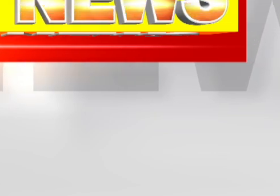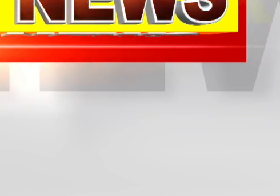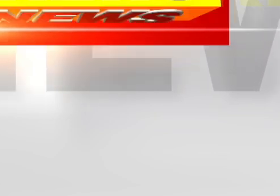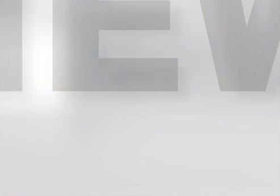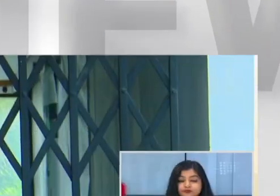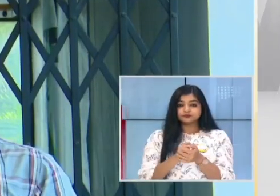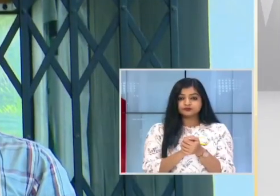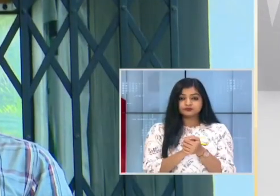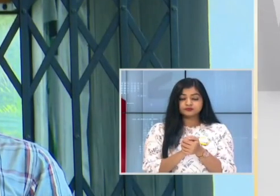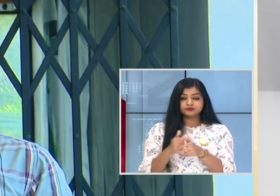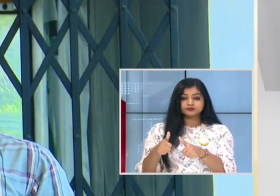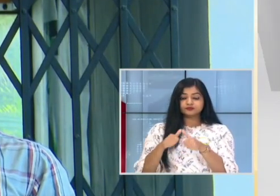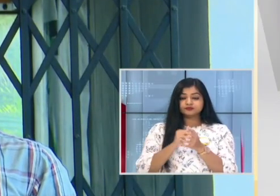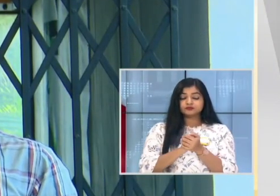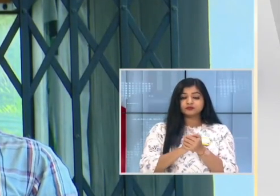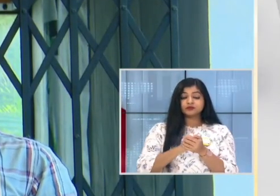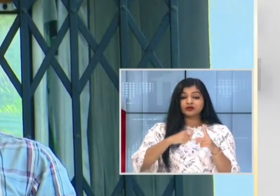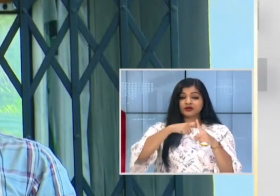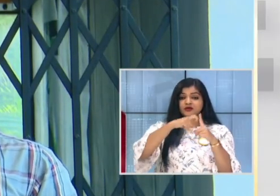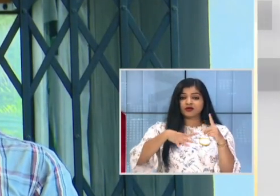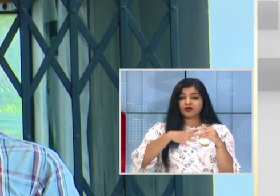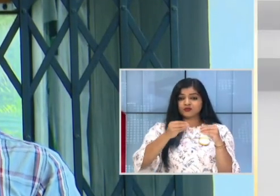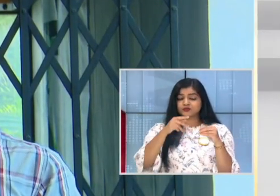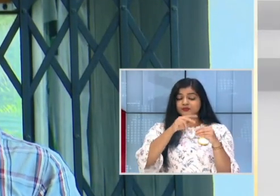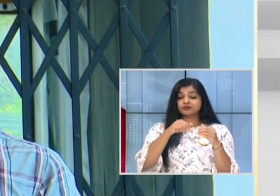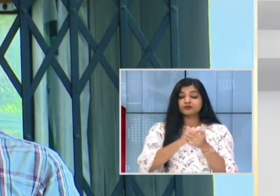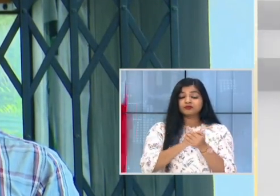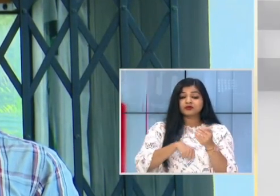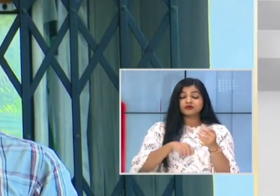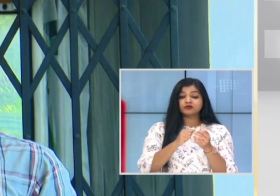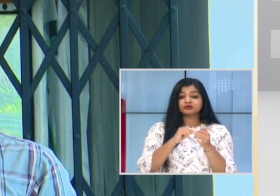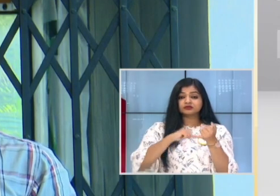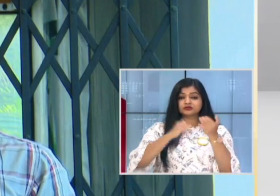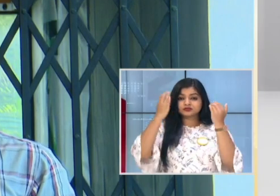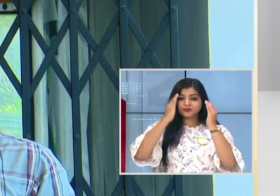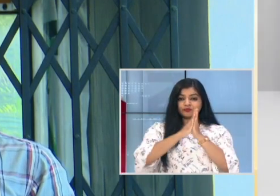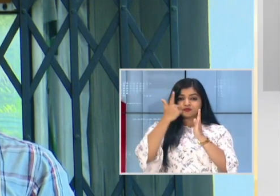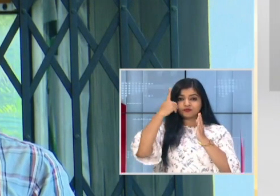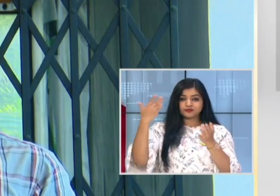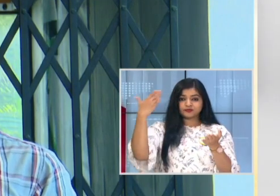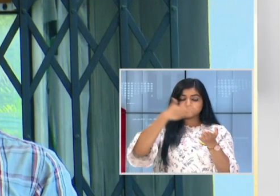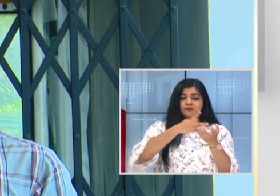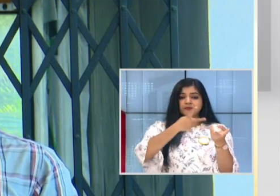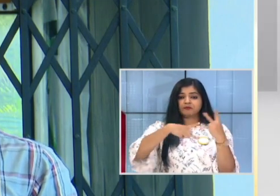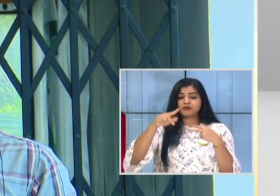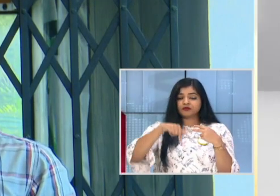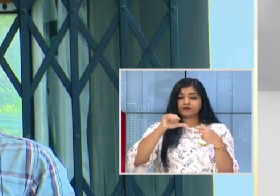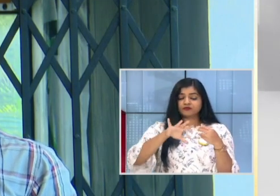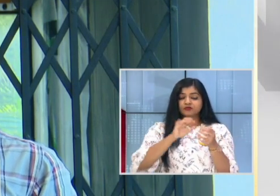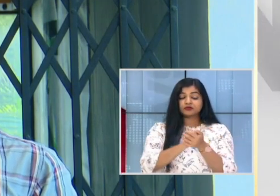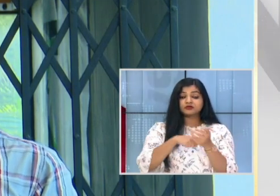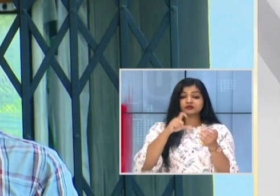സ്മിത, അയൽ സംസ്ഥാനങ്ങളിൽ നിന്നായി മകരവിളക്ക് ദർശനത്തിനെത്തിയ തീർത്ഥാടകർക്ക് എല്ലാവർക്കും തന്നെ തിരികെ പോകാൻ കഴിഞ്ഞിട്ടില്ല. ചെങ്ങന്നൂർ, കോട്ടയം സ്റ്റേഷനുകളിലായി